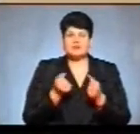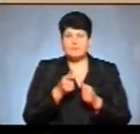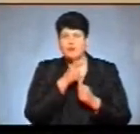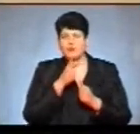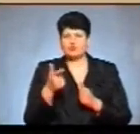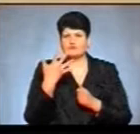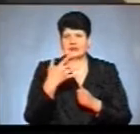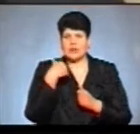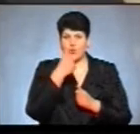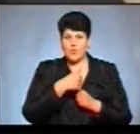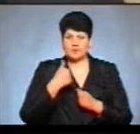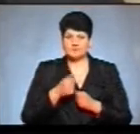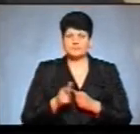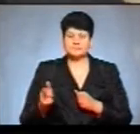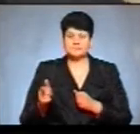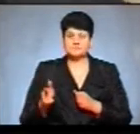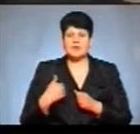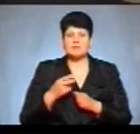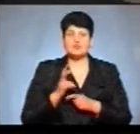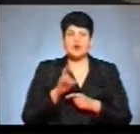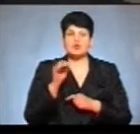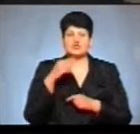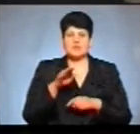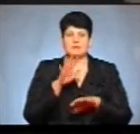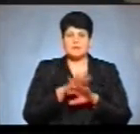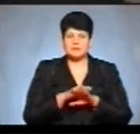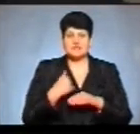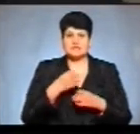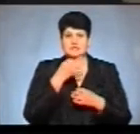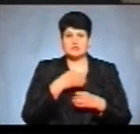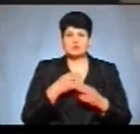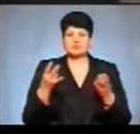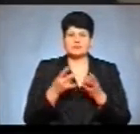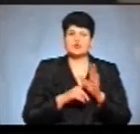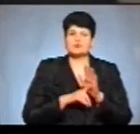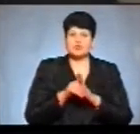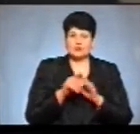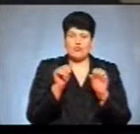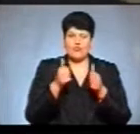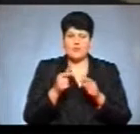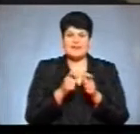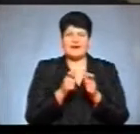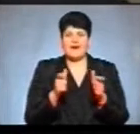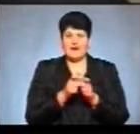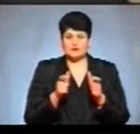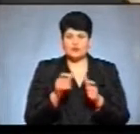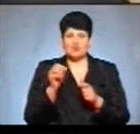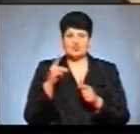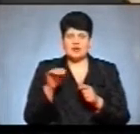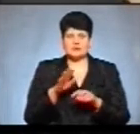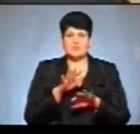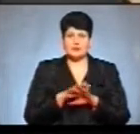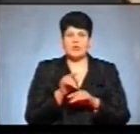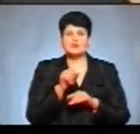5 років. Я прийшла в Ощадний банк, тут мені повідомили, що потрібно спочатку оформити карточку Ощадбанку, і тоді на